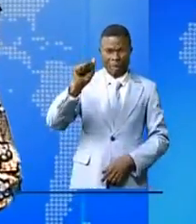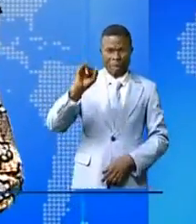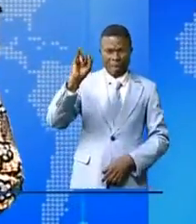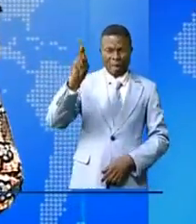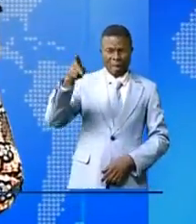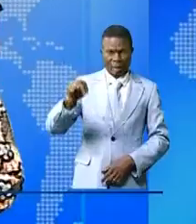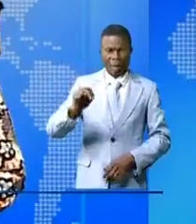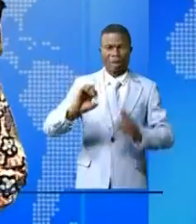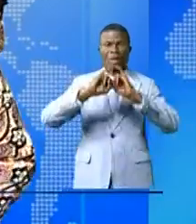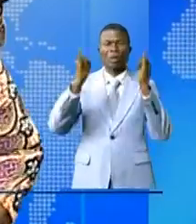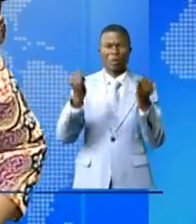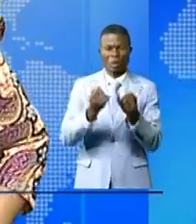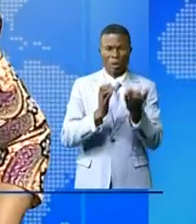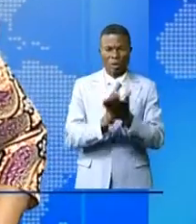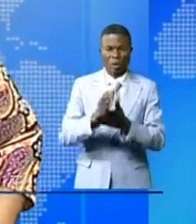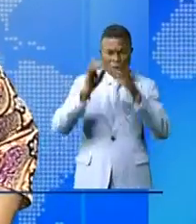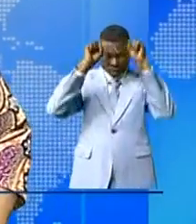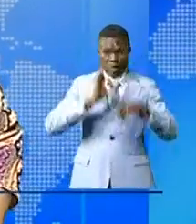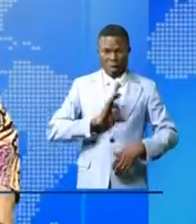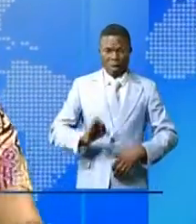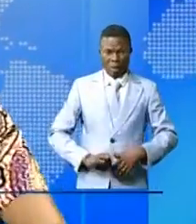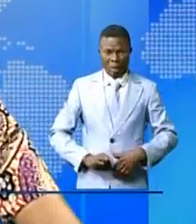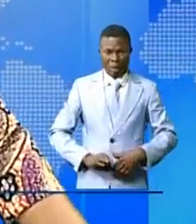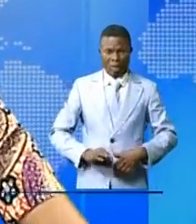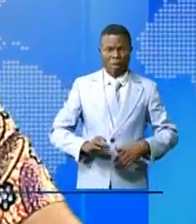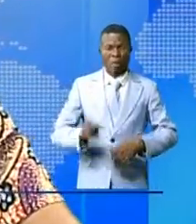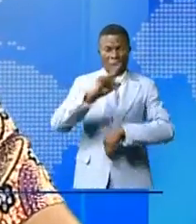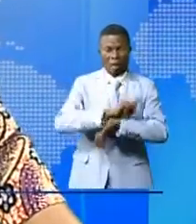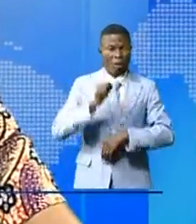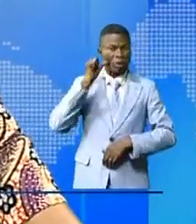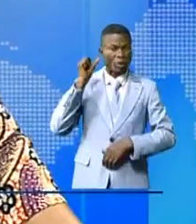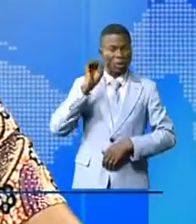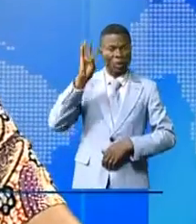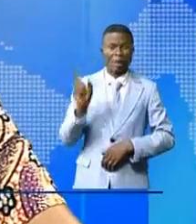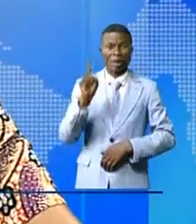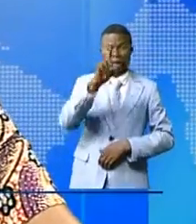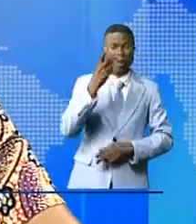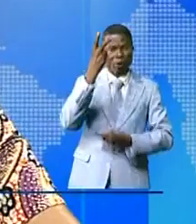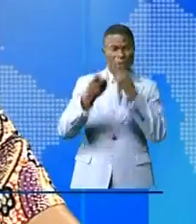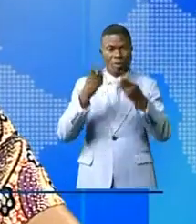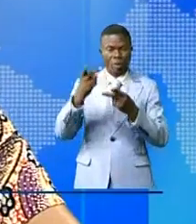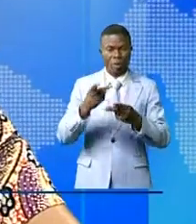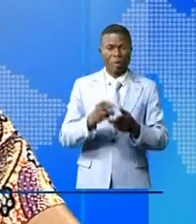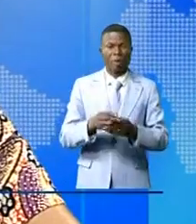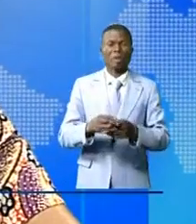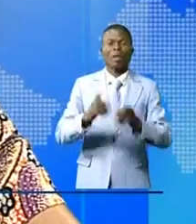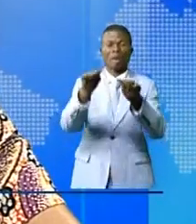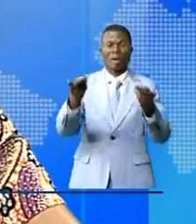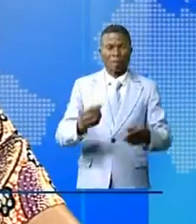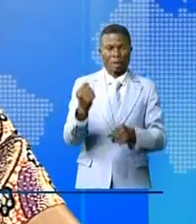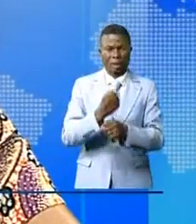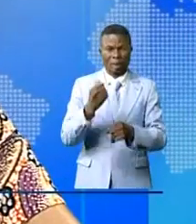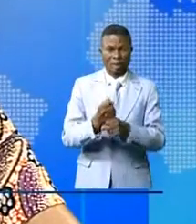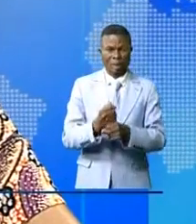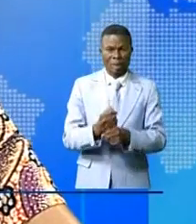production industrielle. Félix-Antoine Tshisekedi Tshilombo a consacré la journée d'hier jeudi à la visite d'inspection des unités de production